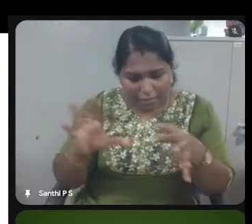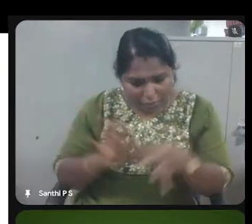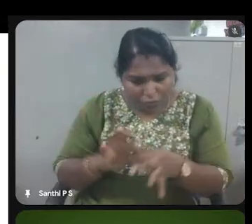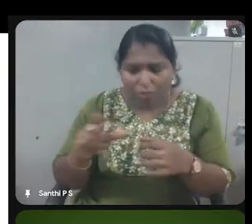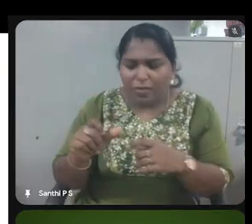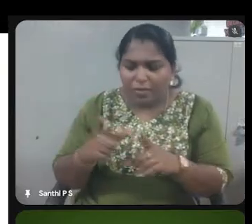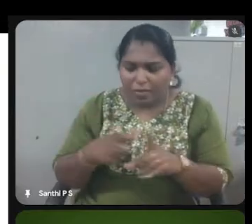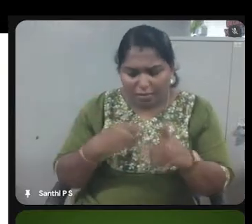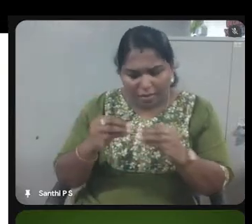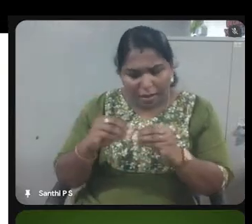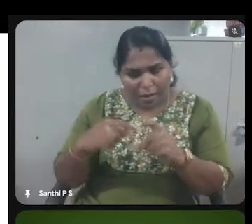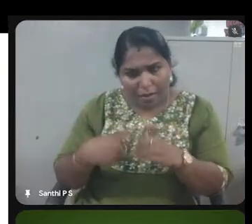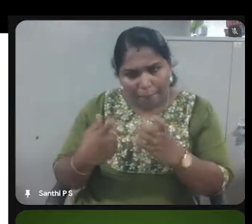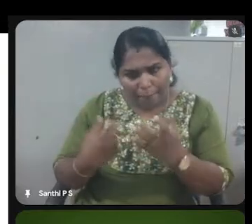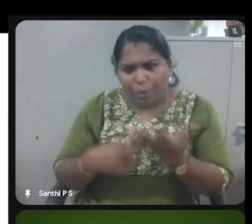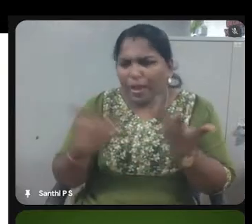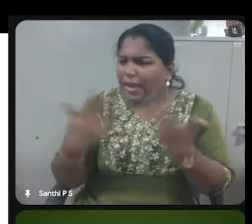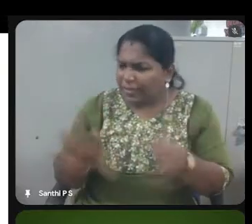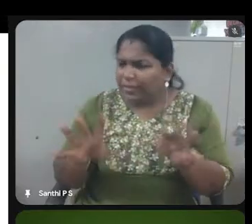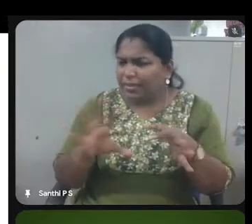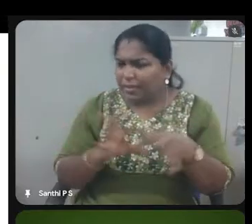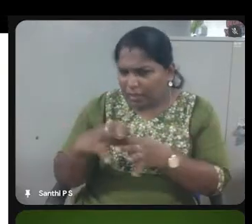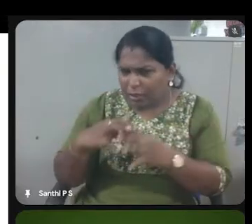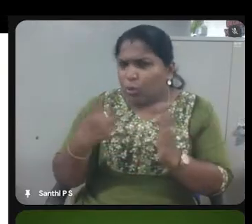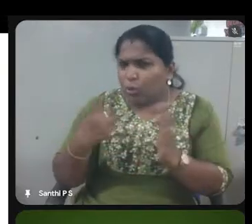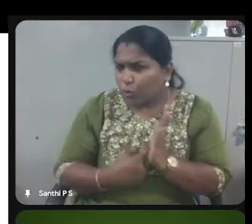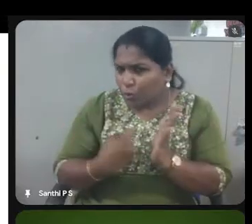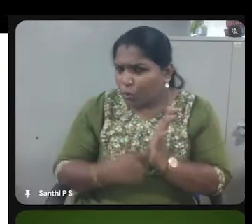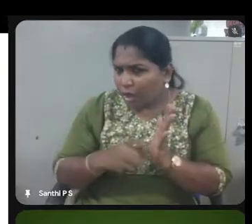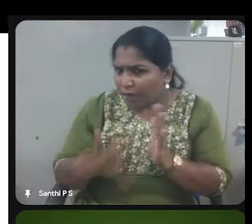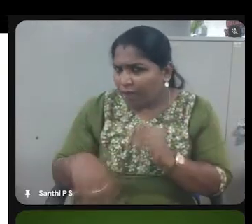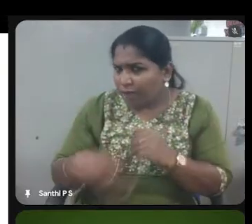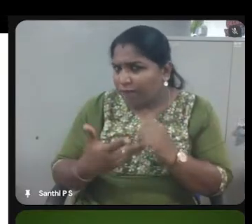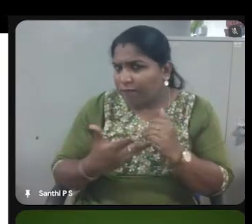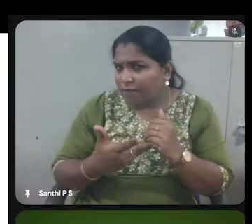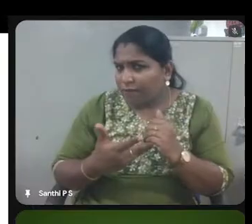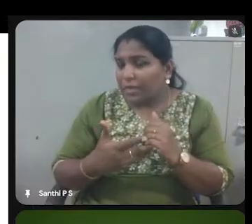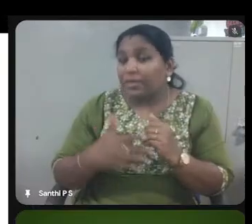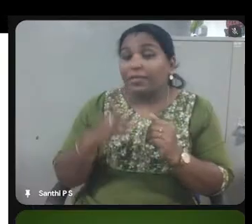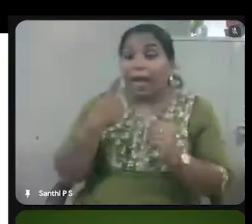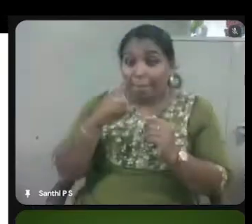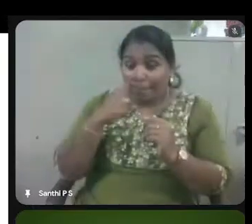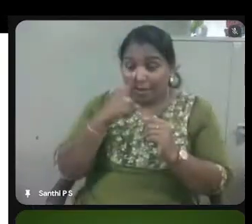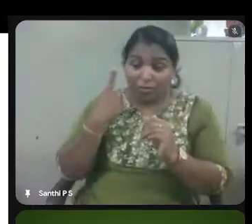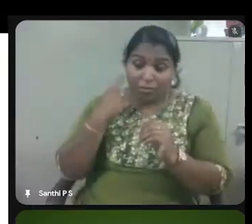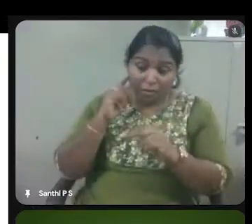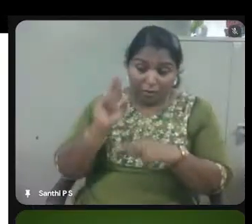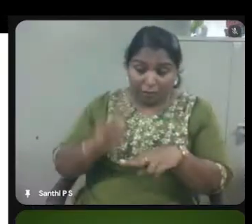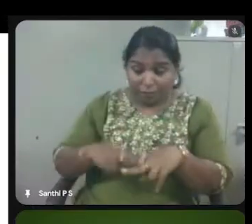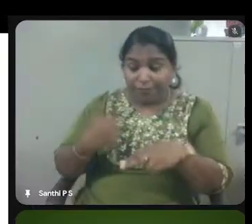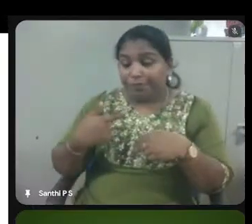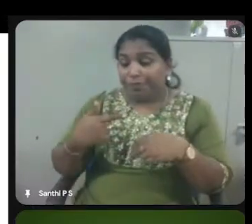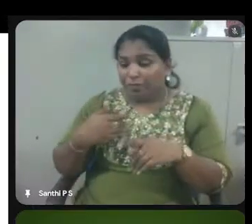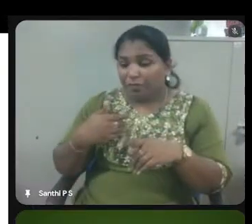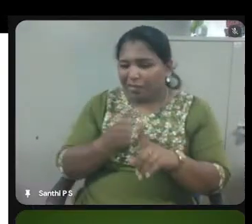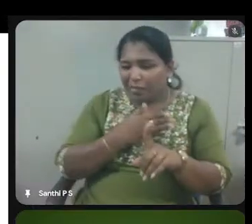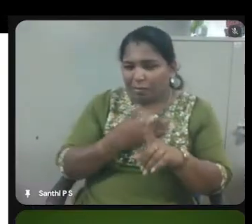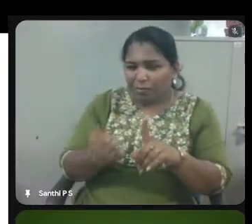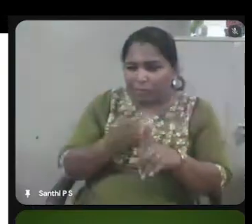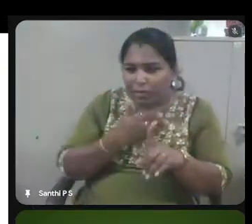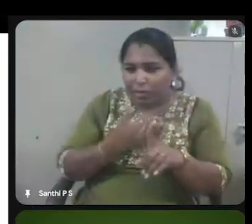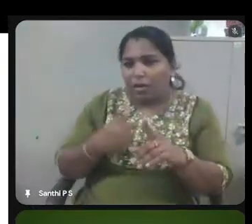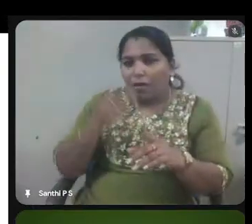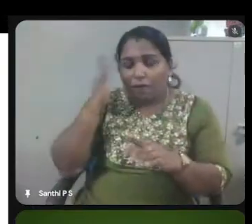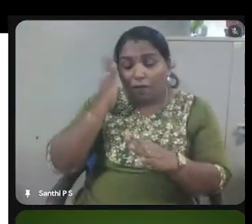സൈബറുമായി ബന്ധപ്പെട്ടതോ ആ ഭാഗത്തോ എവിടെങ്കിലും, ഈ മുതിർന്നവരാണല്ലോ ഇത് ചെയ്യുന്നത്, അപ്പൊ അതിനെതിരെ എന്തെങ്കിലും ഒരു നിയമത്തിന്റെ പിൻബലം ഉള്ളതായിട്ട്